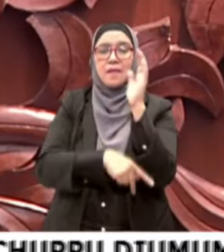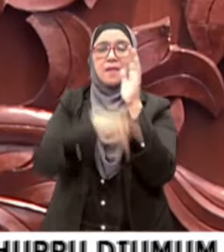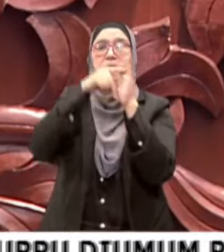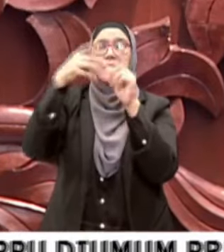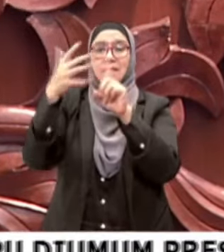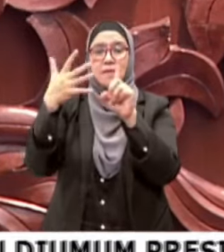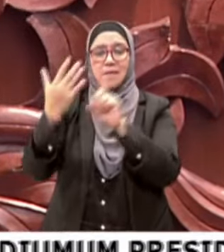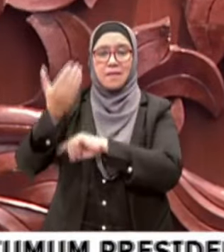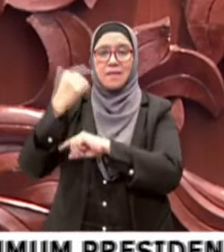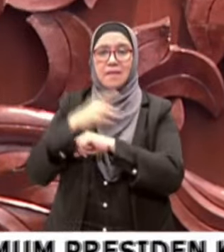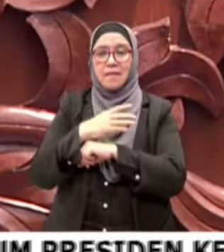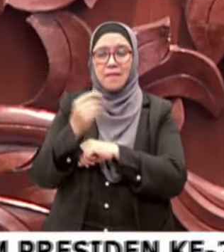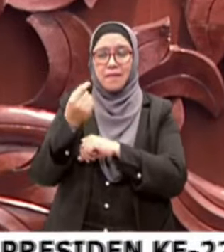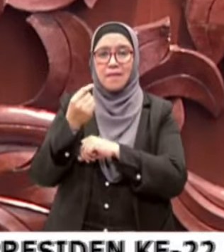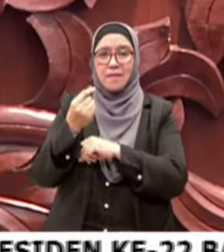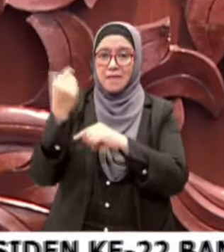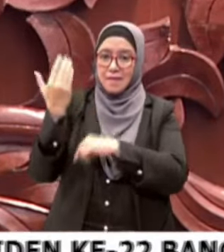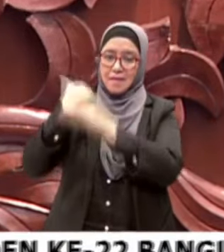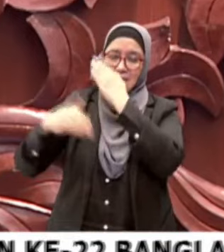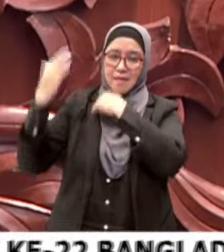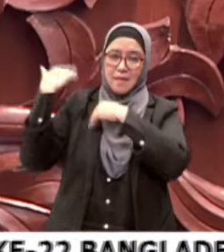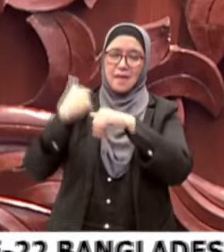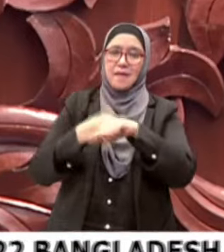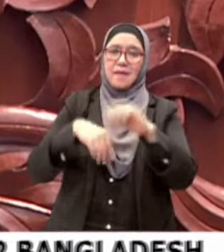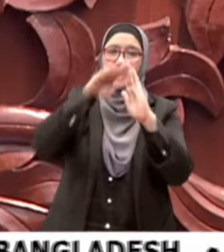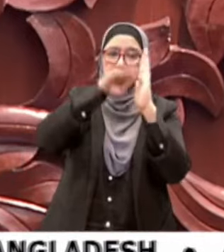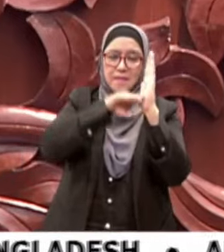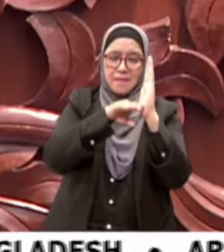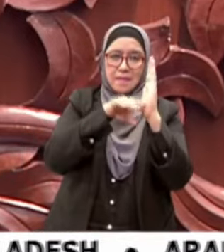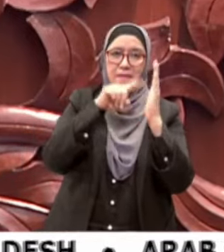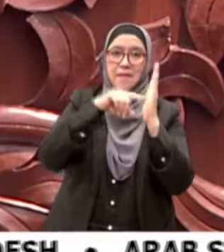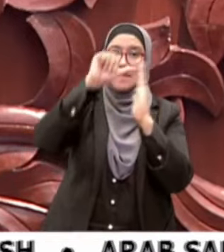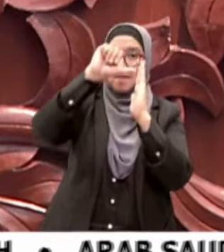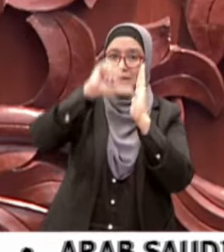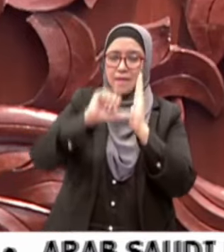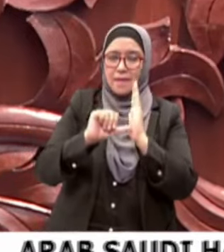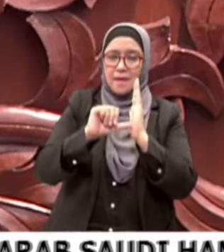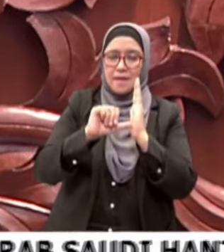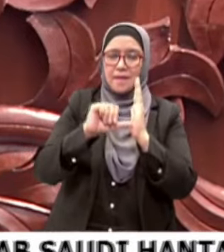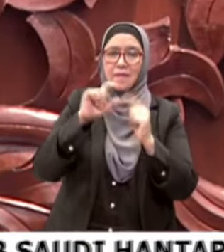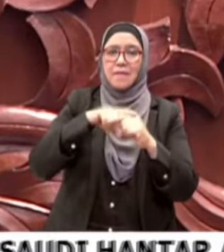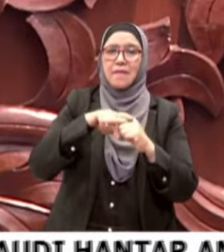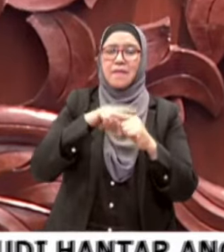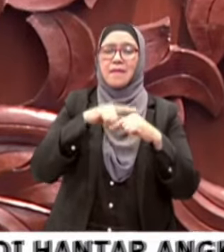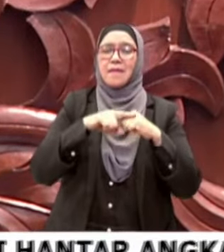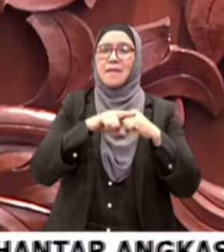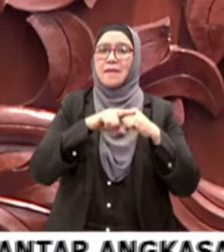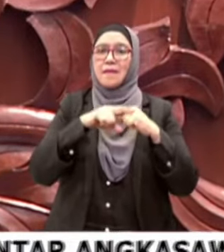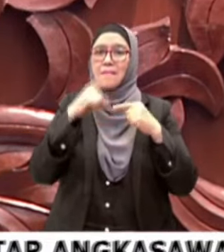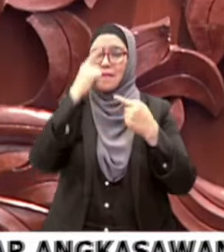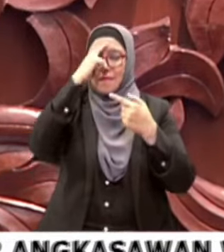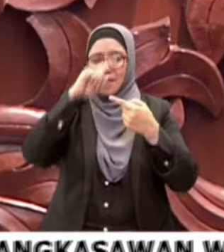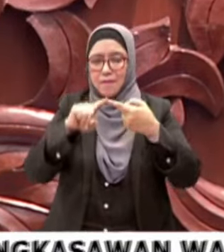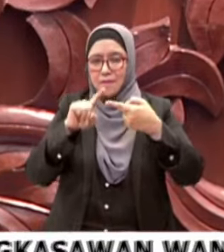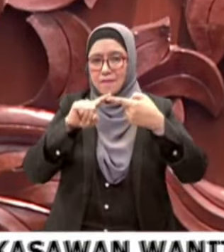berikut AFTA surojaya bebas tata kelakuan polisi